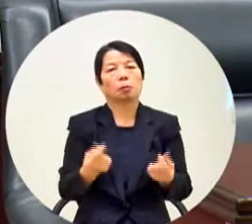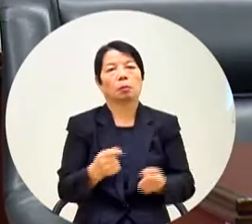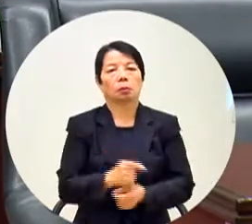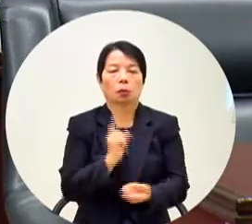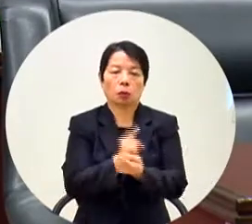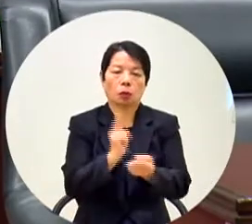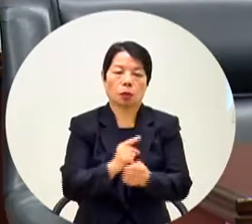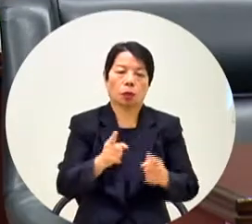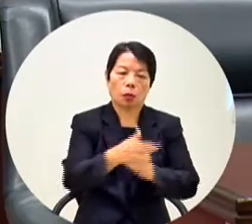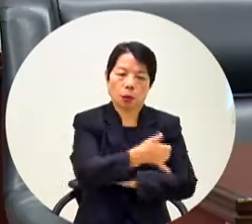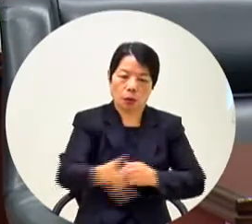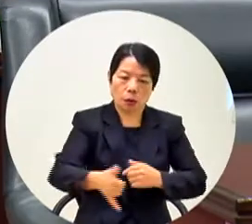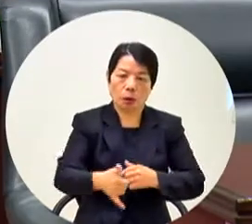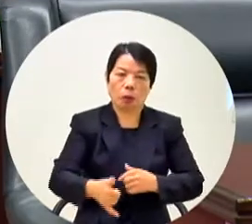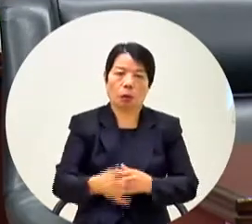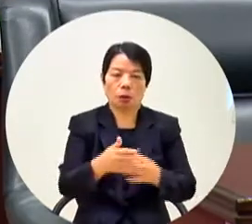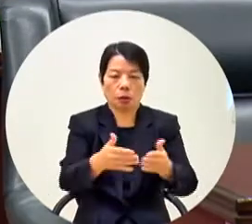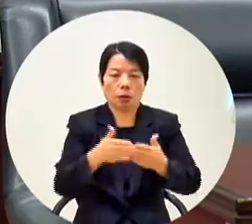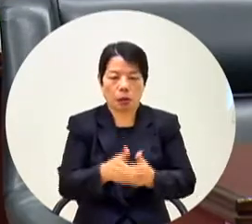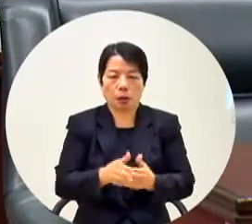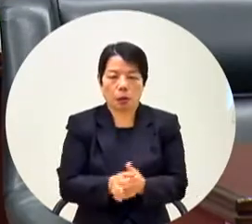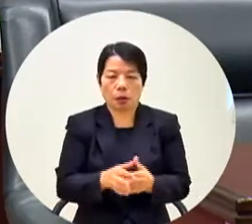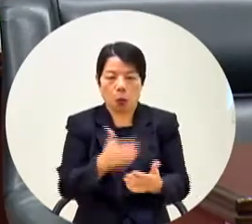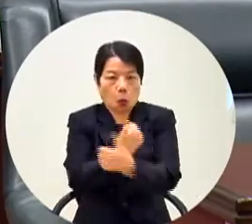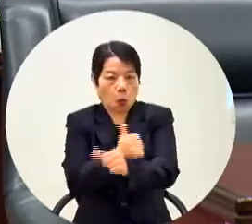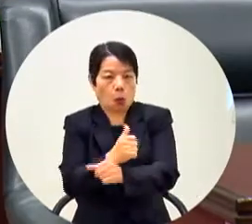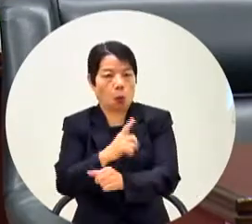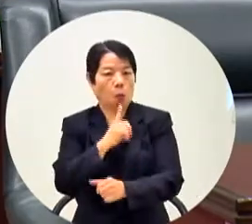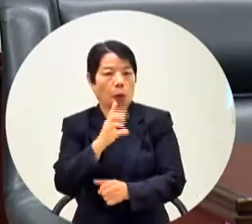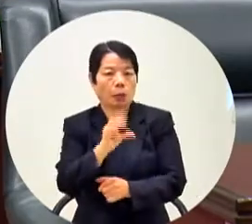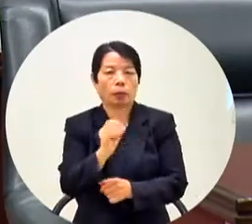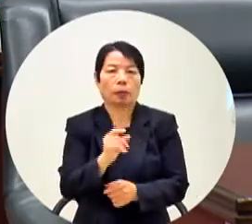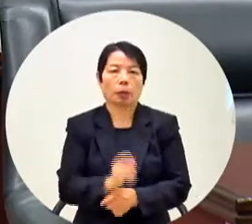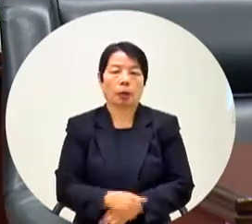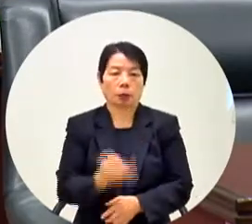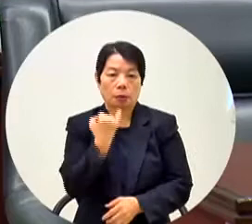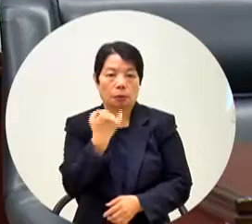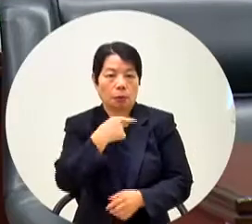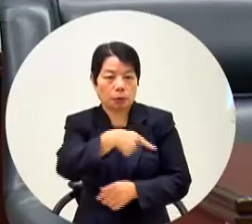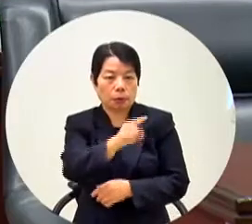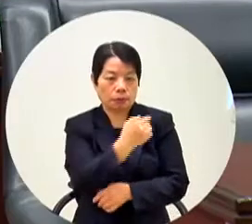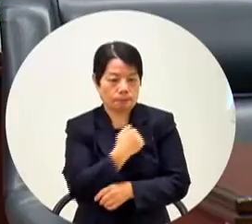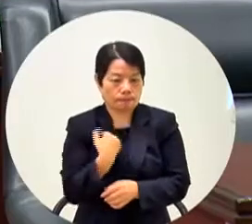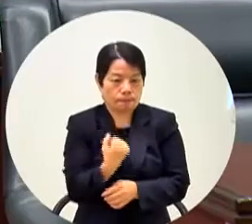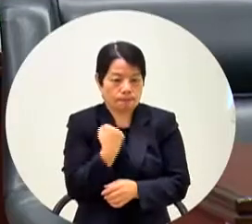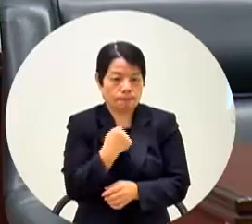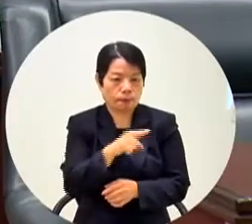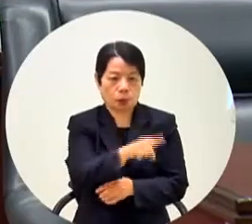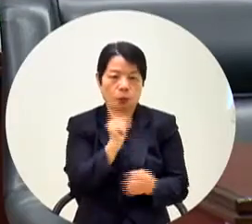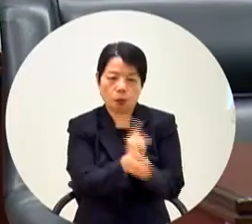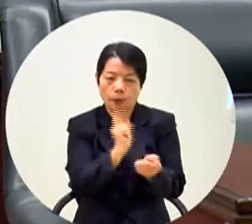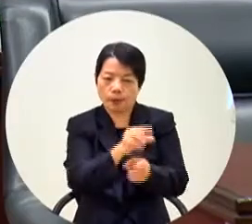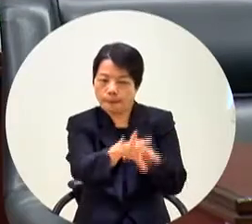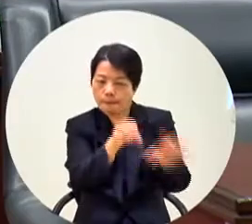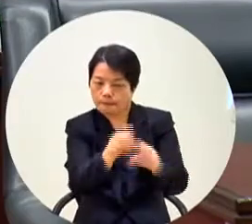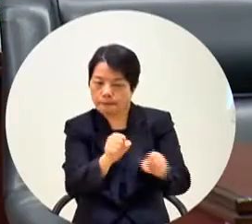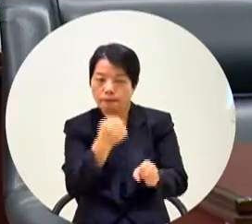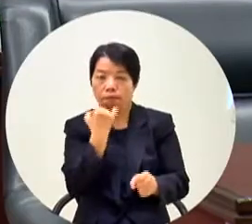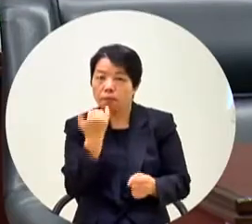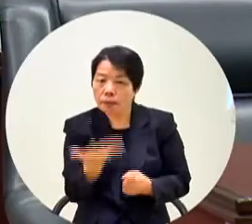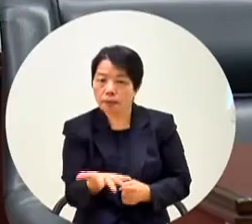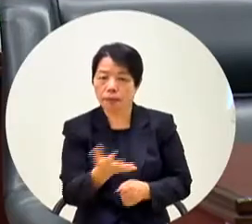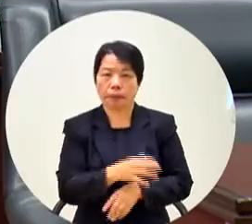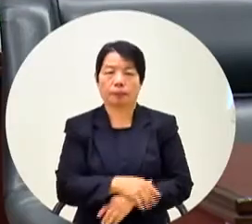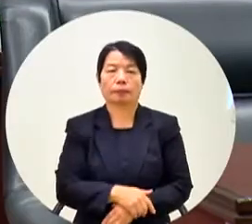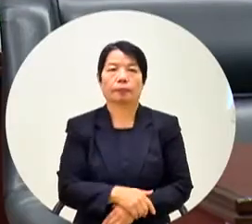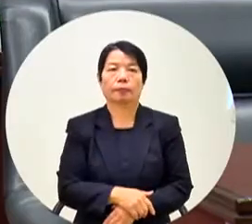员的素质有够无？有迄个能力通去抓遐犯罪者无？咱请局长回答一下好无？